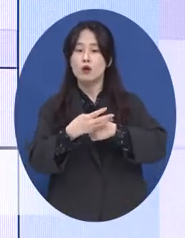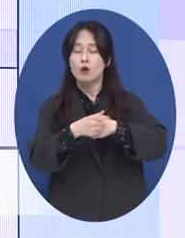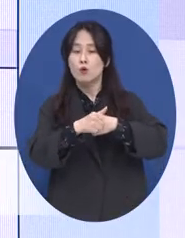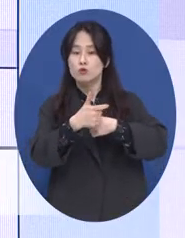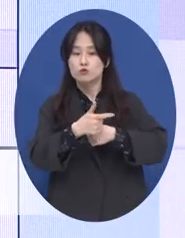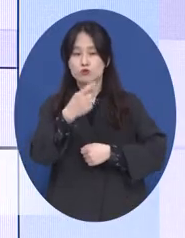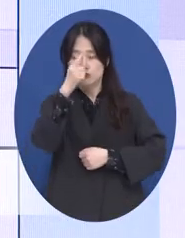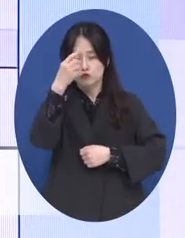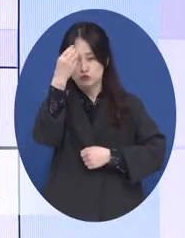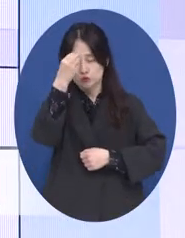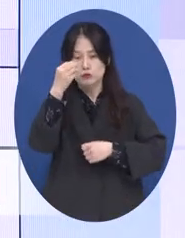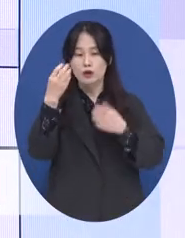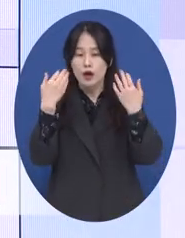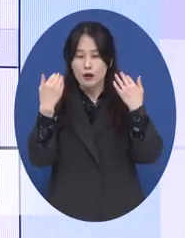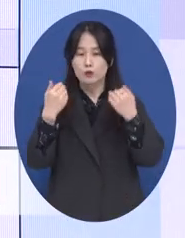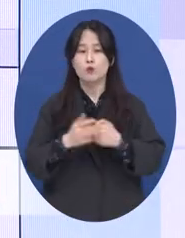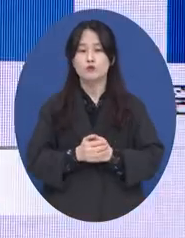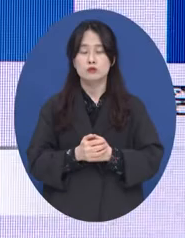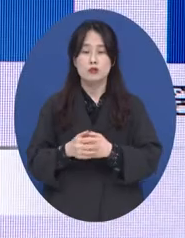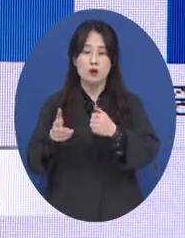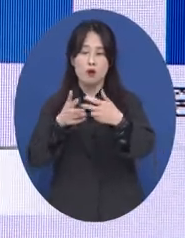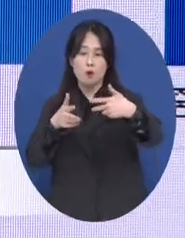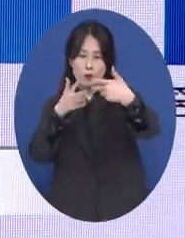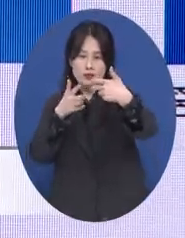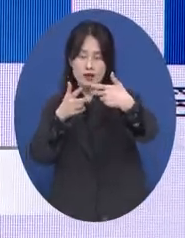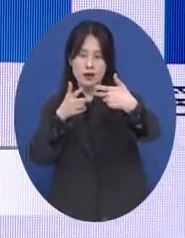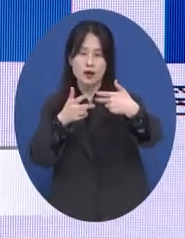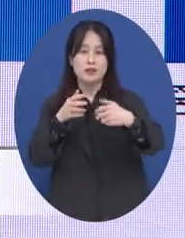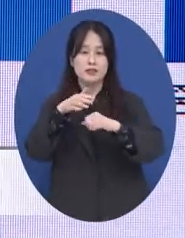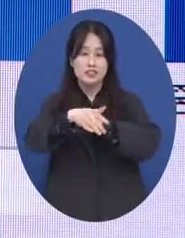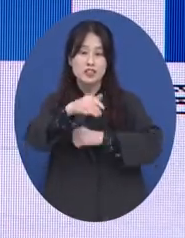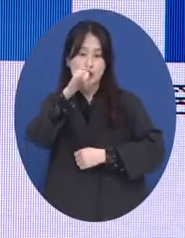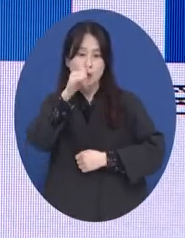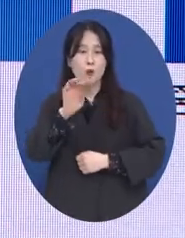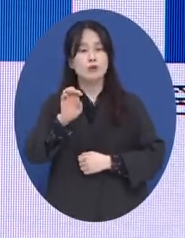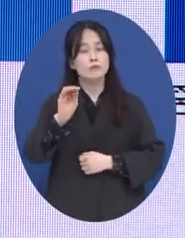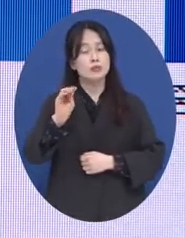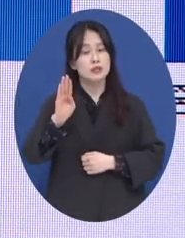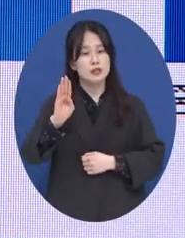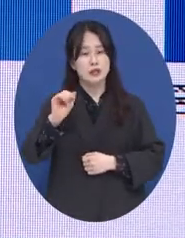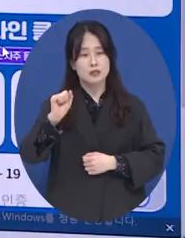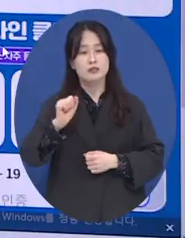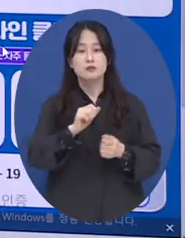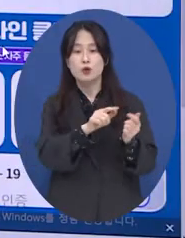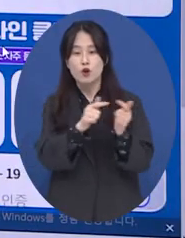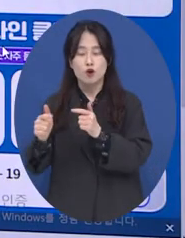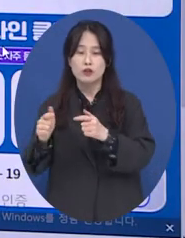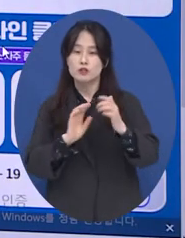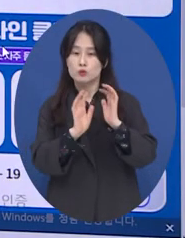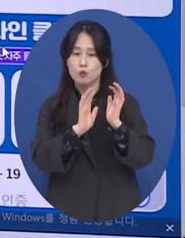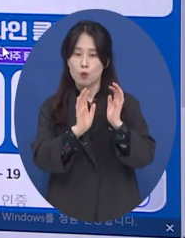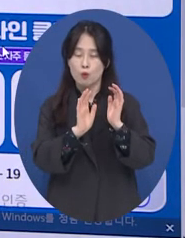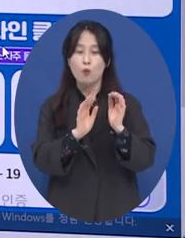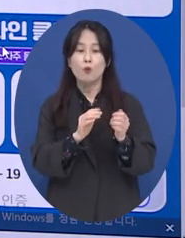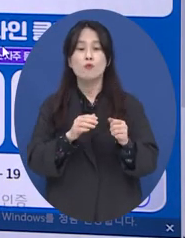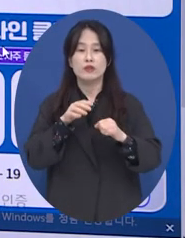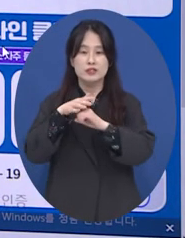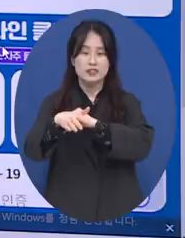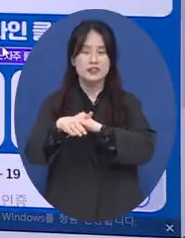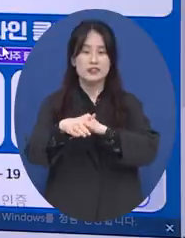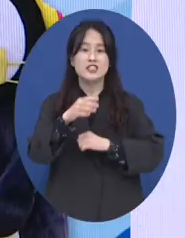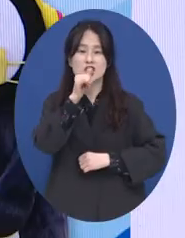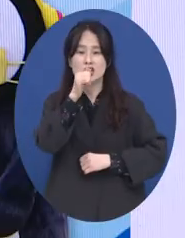고학년과 중고등학교는 교사와 학생이 화상으로 수업하는 쌍방향형과 EBS 등 동영상을 보고 토론하는 콘텐츠